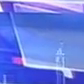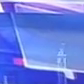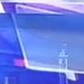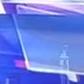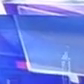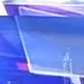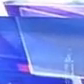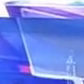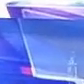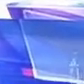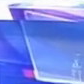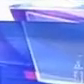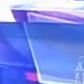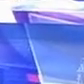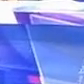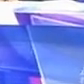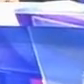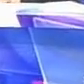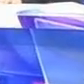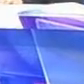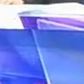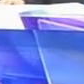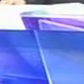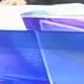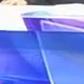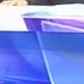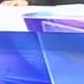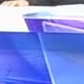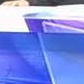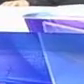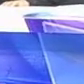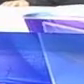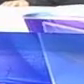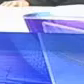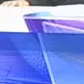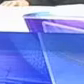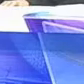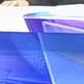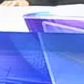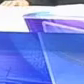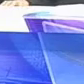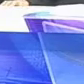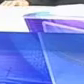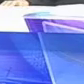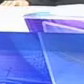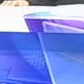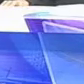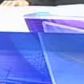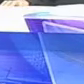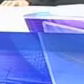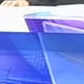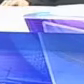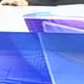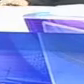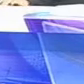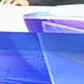เมื่อวานนักลงทุนทั่วโลกก็โล่งอกนะคะหลังจากที่มีข้อตกลงว่าสหรัฐสามารถเพิ่มเพดานนี้ได้แต่ว่าวันนี้สภาล่างก็รับหลักการ